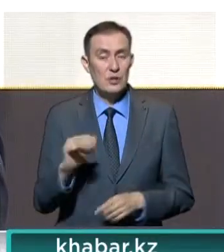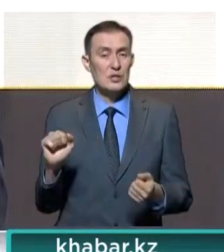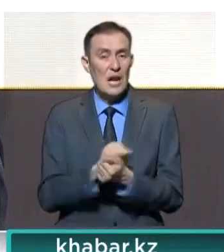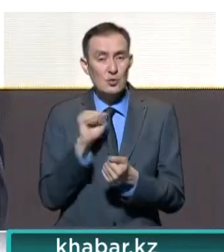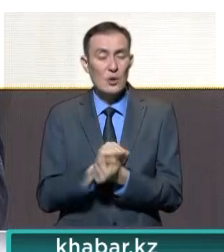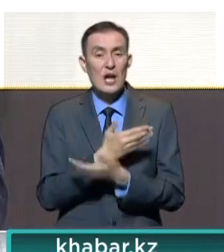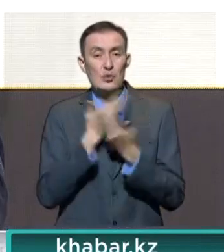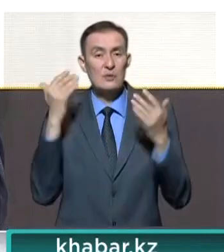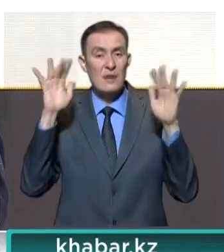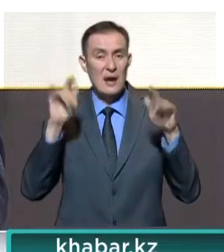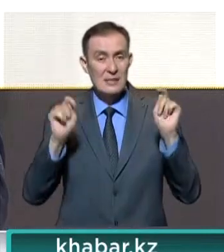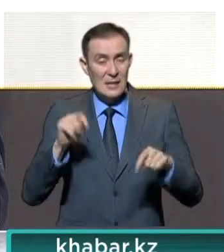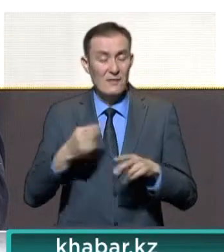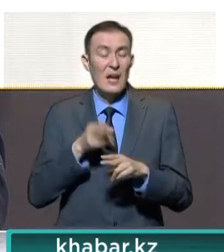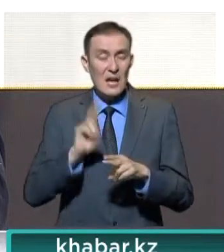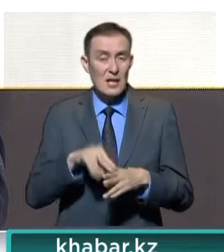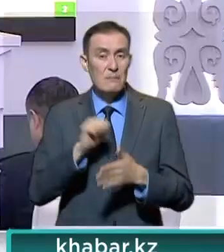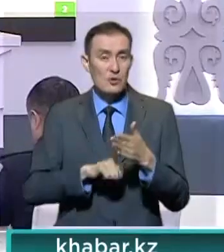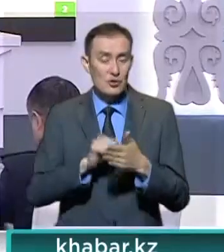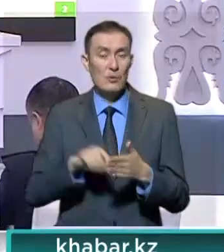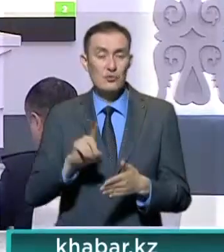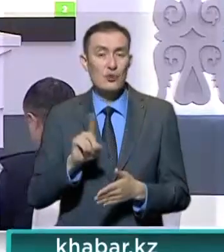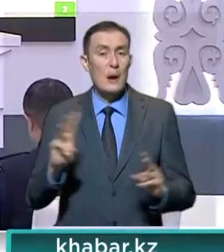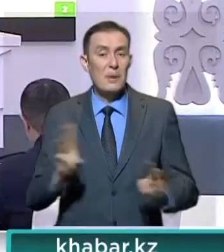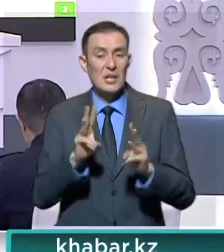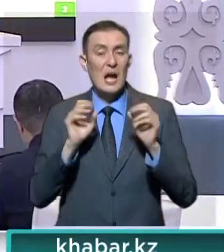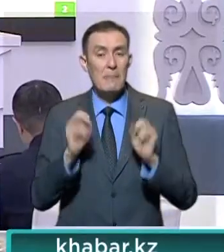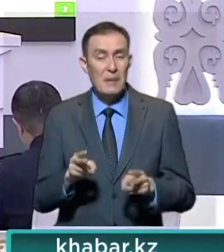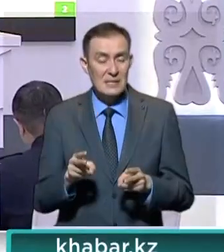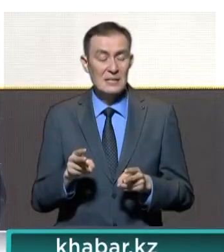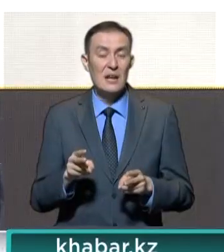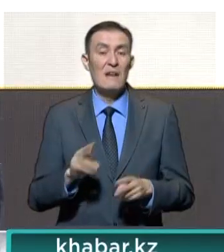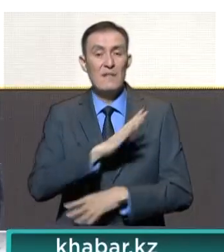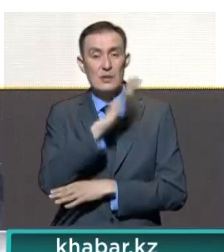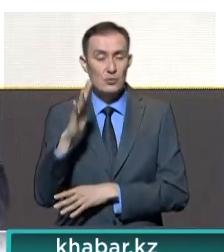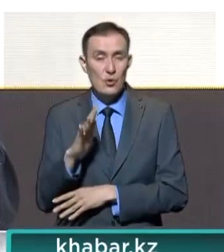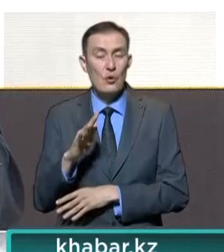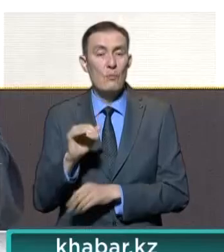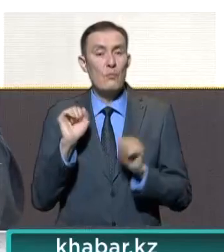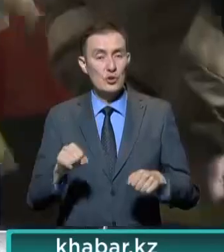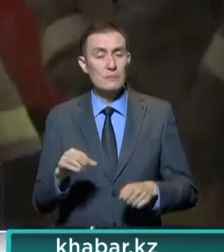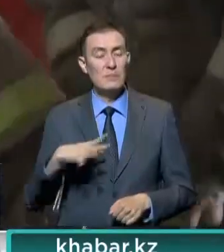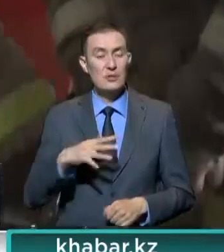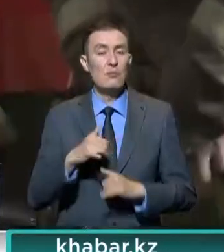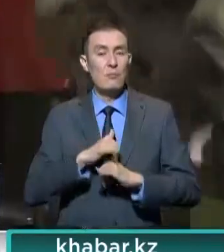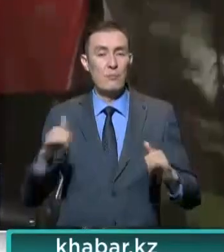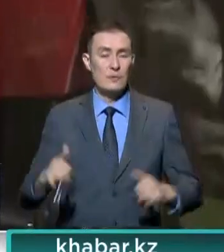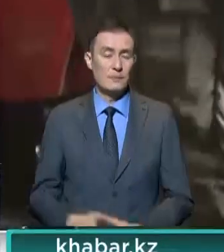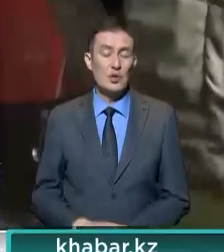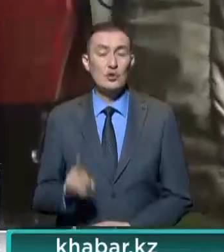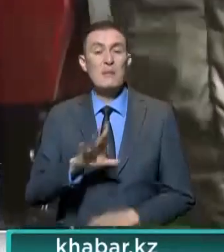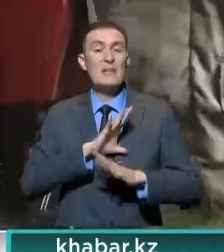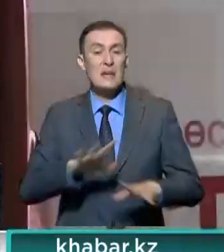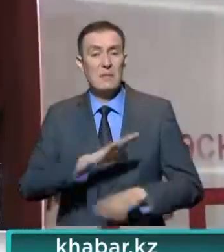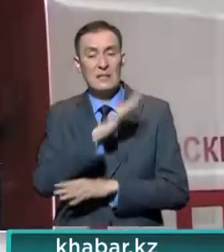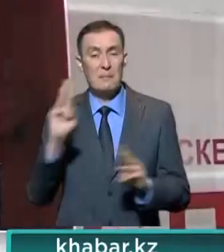и отсутствие осадков – все это говорит о том, что пожароопасность в лесном заповеднике возрастает. Для предупреждения лесных